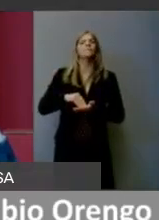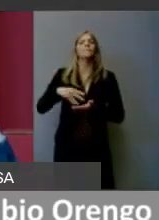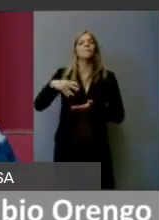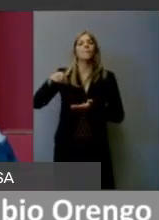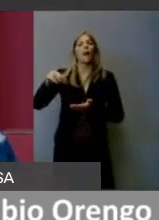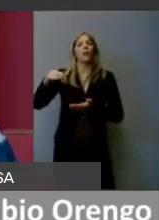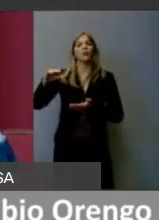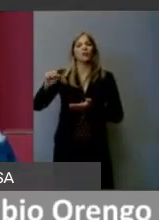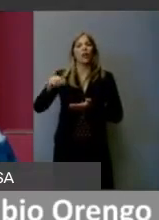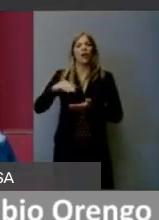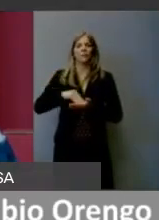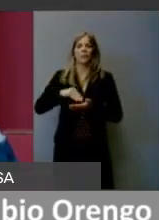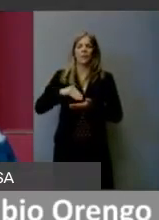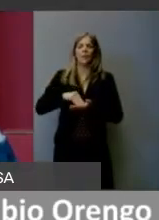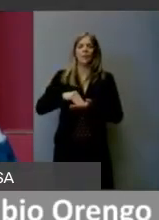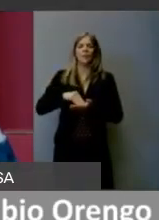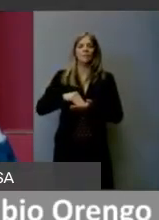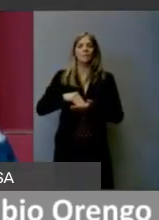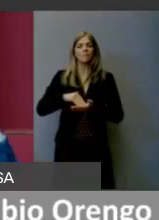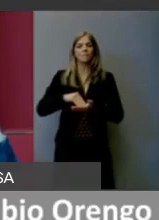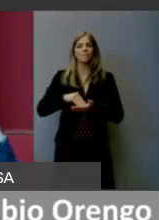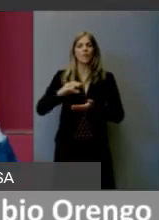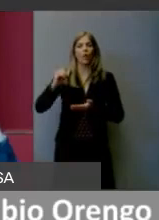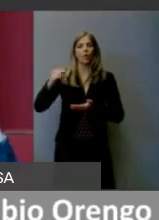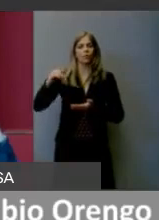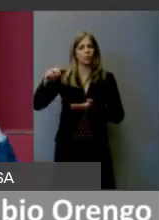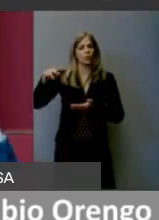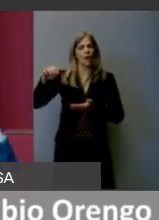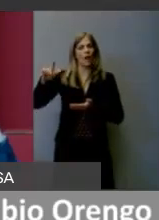Mascia, buongiorno, Tonello,